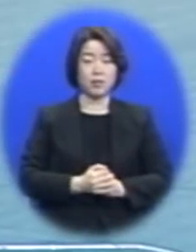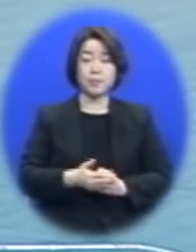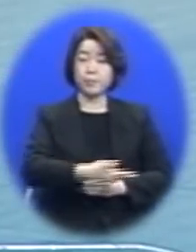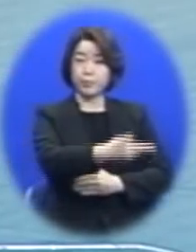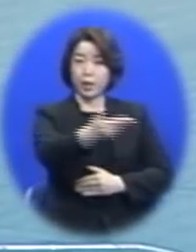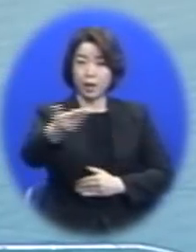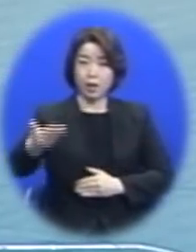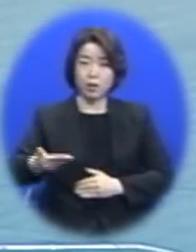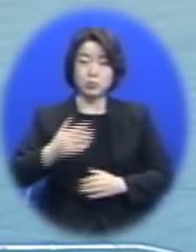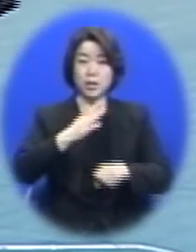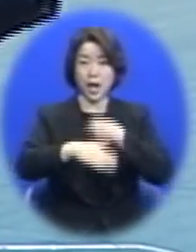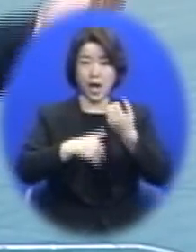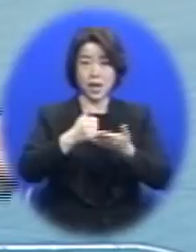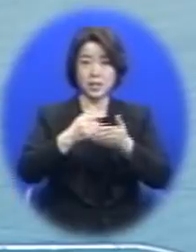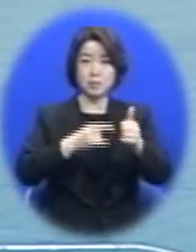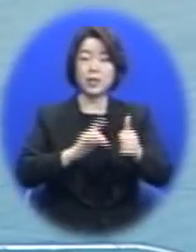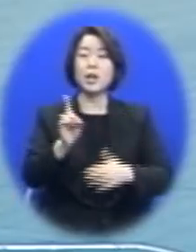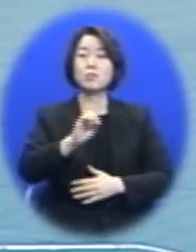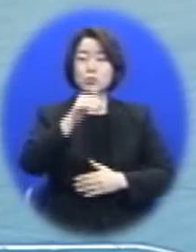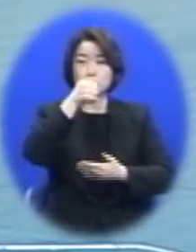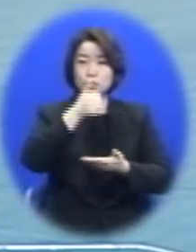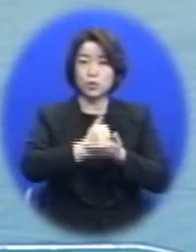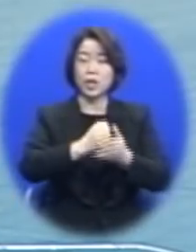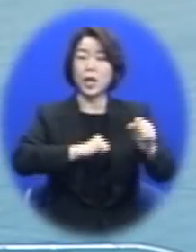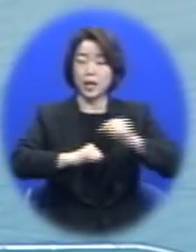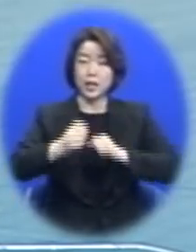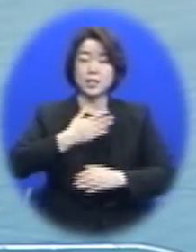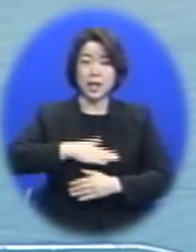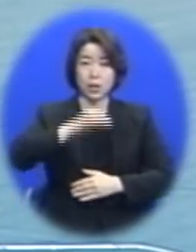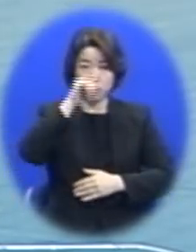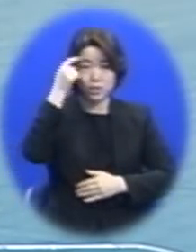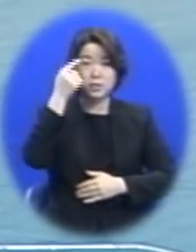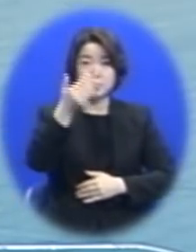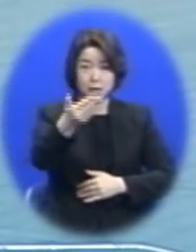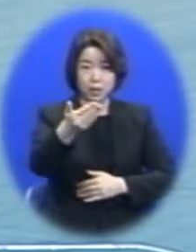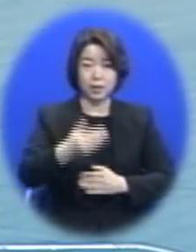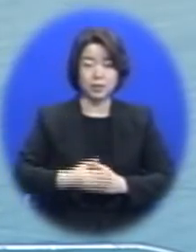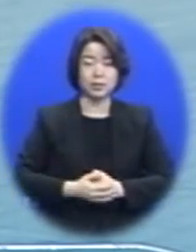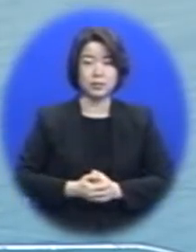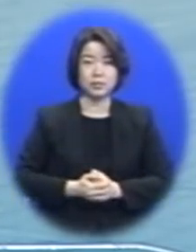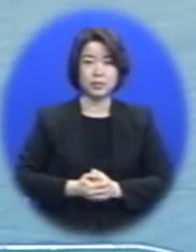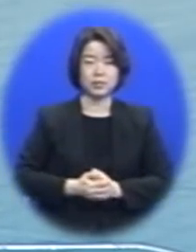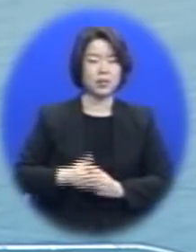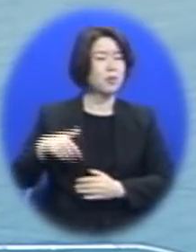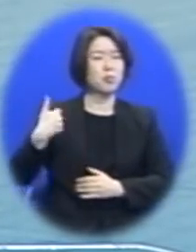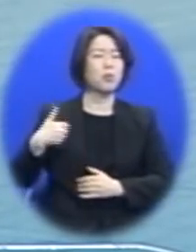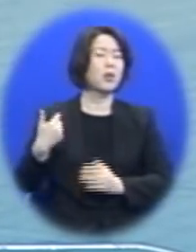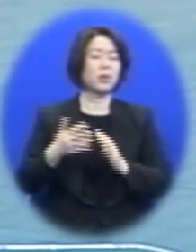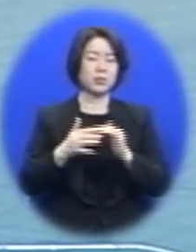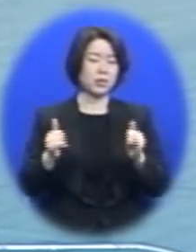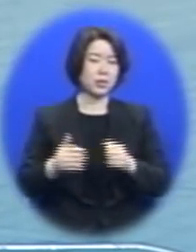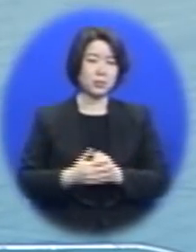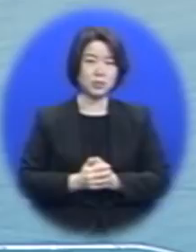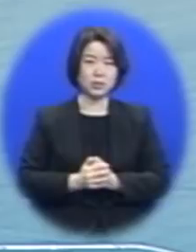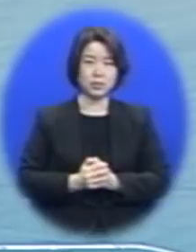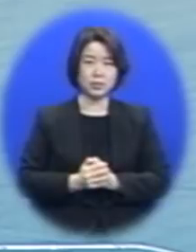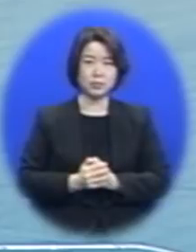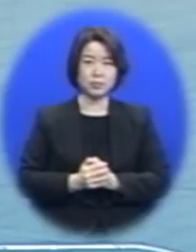여러분 여러분은 하나님의 게 무슨 죄를 지었는지 알고는 계십니까 몰라여 사람들이